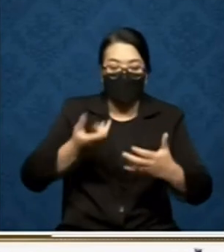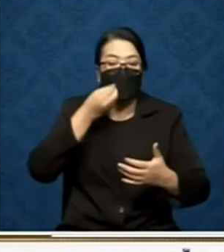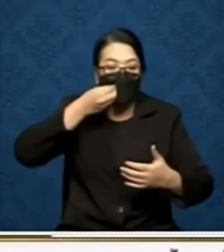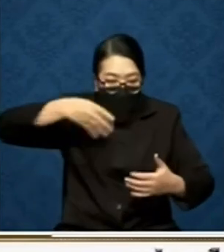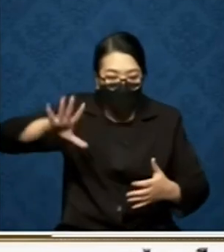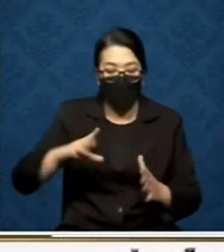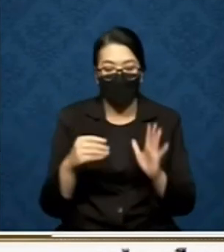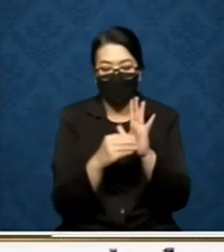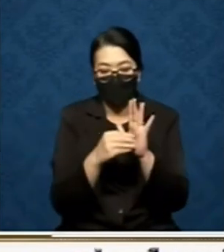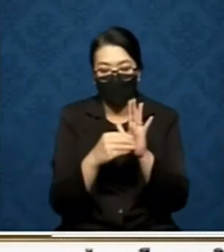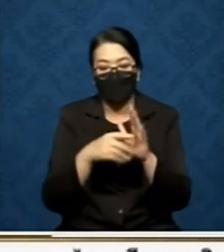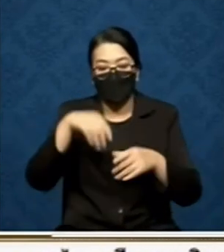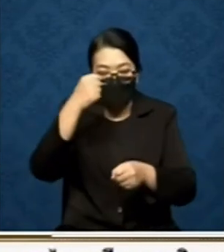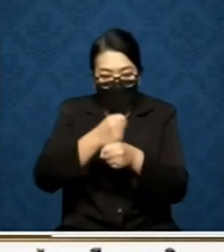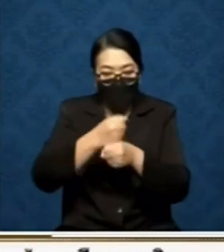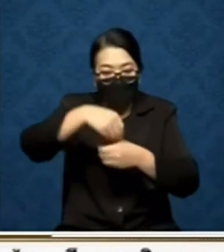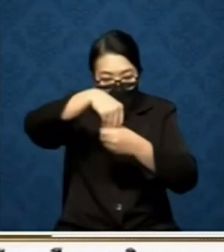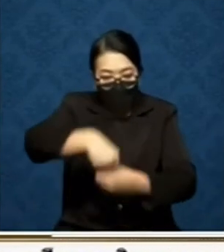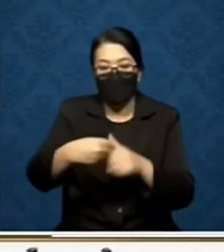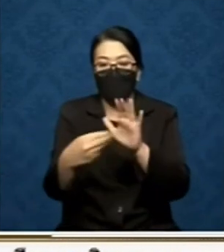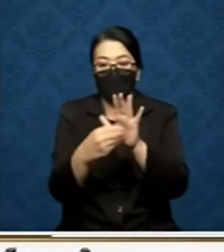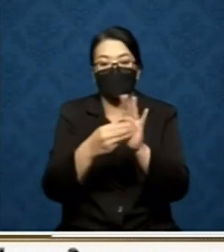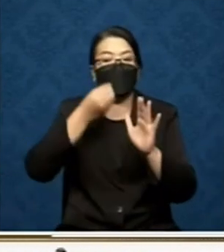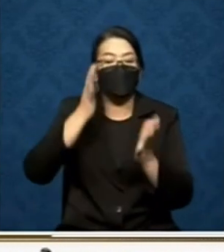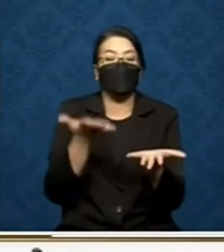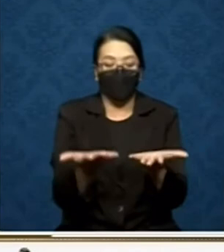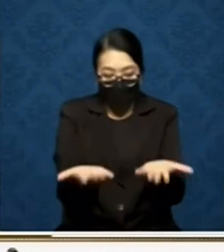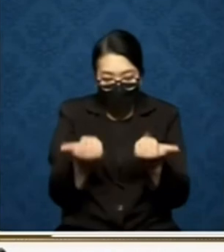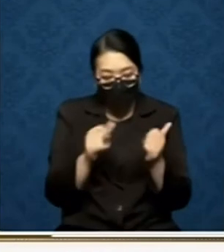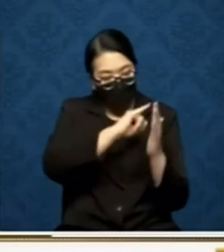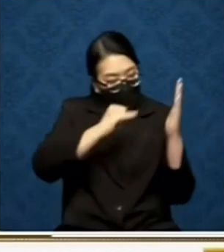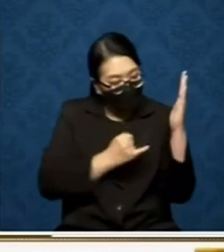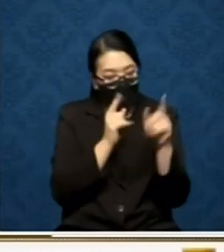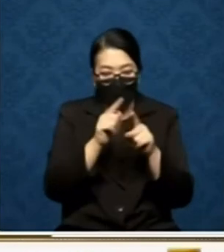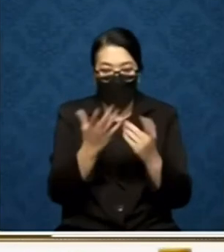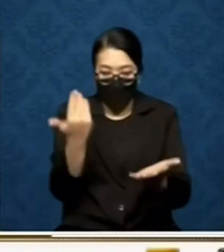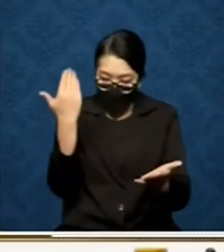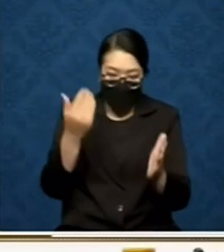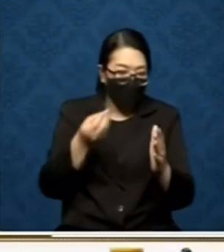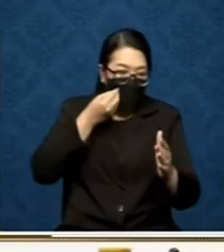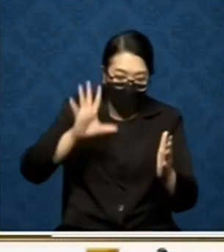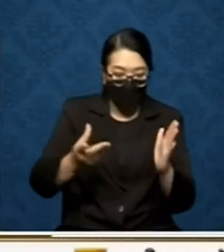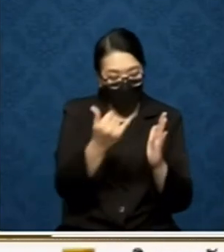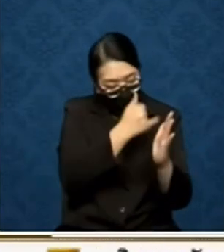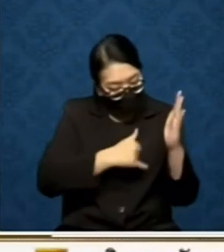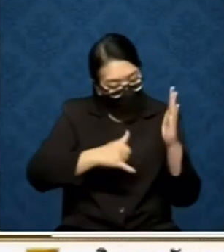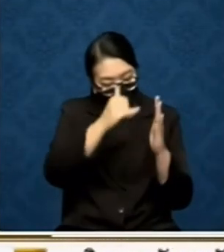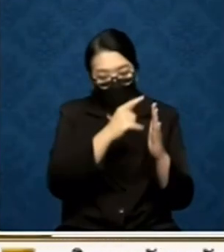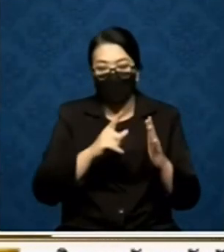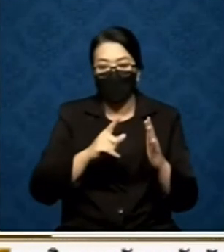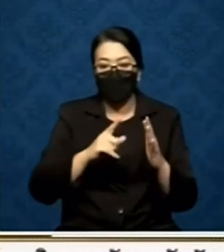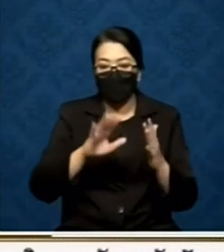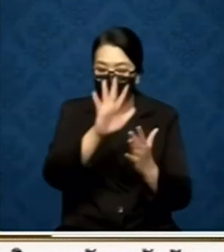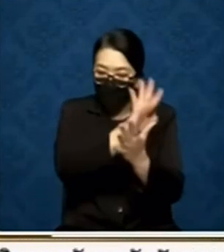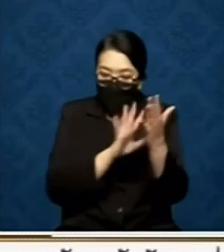คนต่างจังหวัดที่มาทำมาหากินในกทมกลับไปรักษาตัวที่บ้านผมต้องขอบคุณท่านสมาชิกสภาผู้